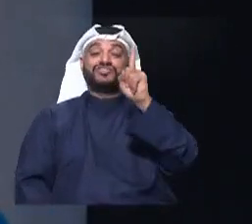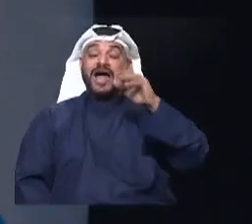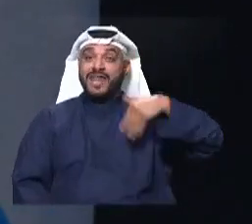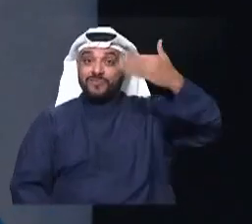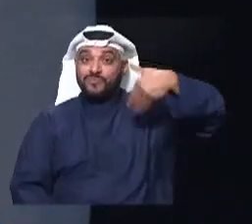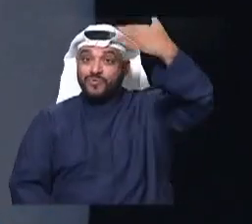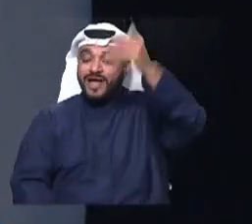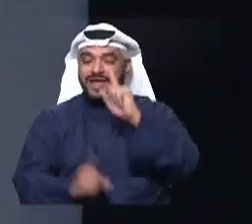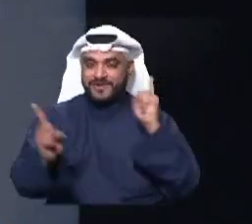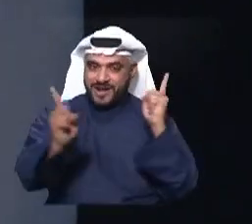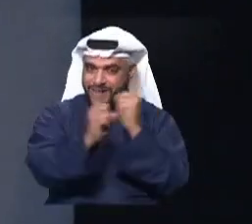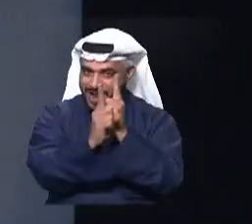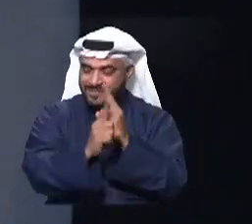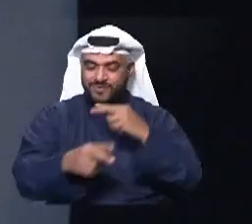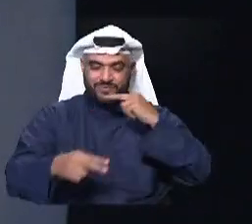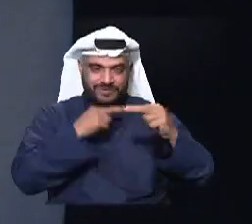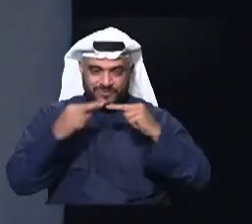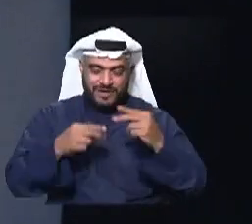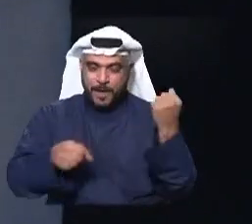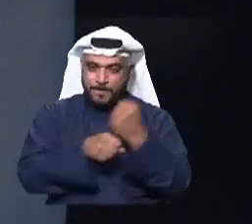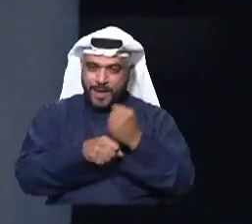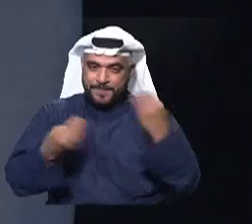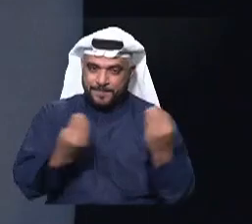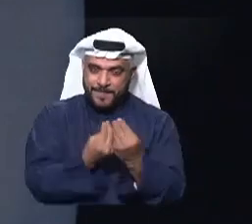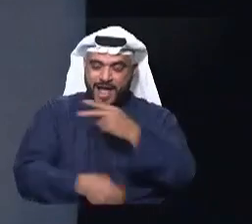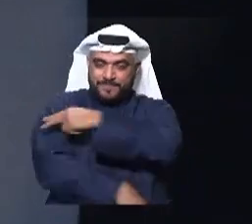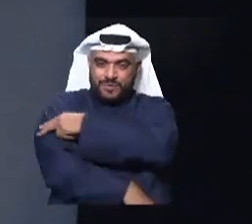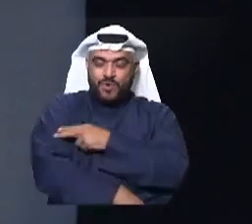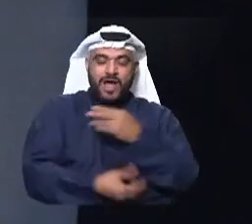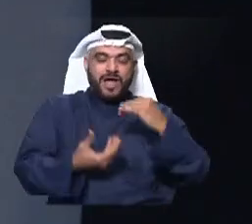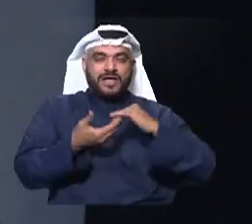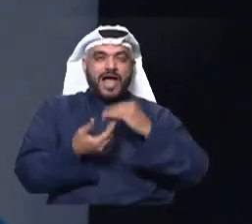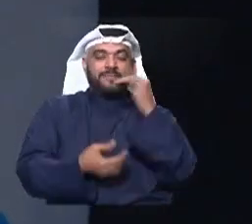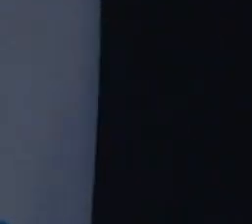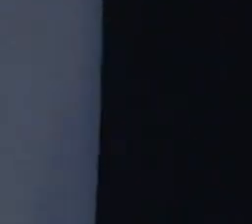إلى لقاء وإفطار عمل مع باقي وزراء الاتحاد الأوروبي. شاكر لكم.